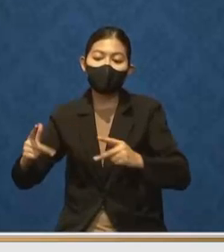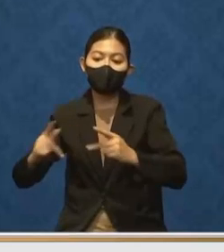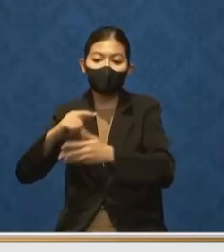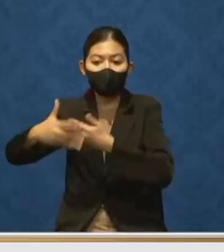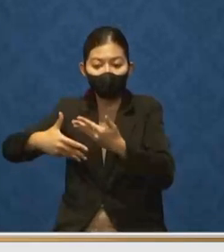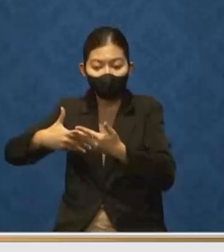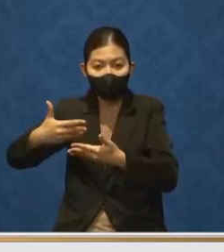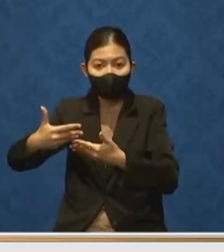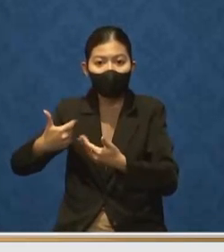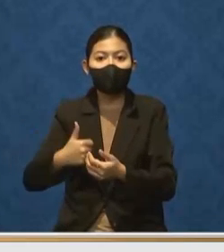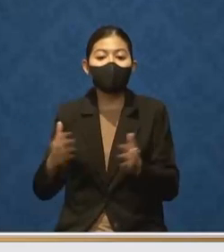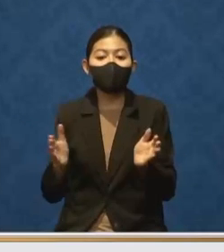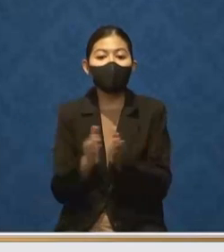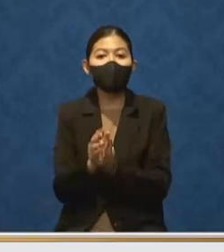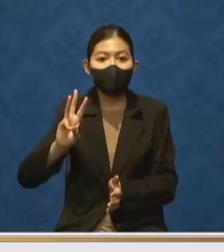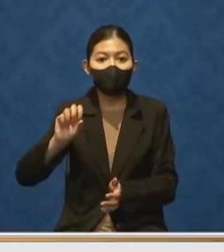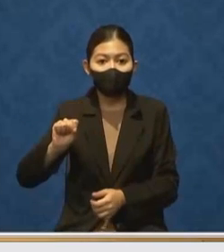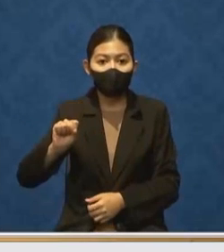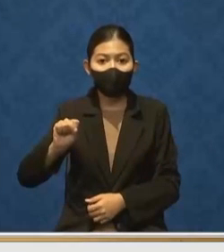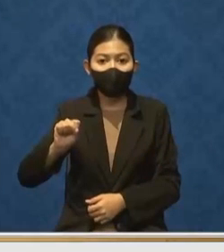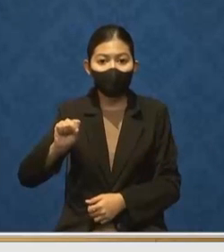นวน